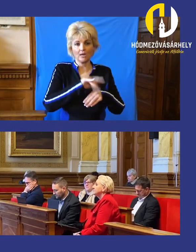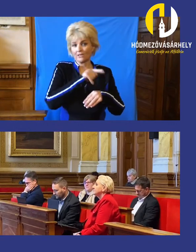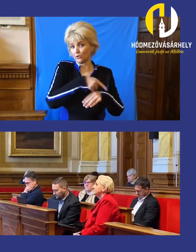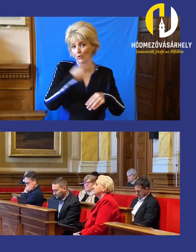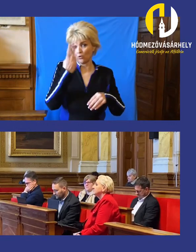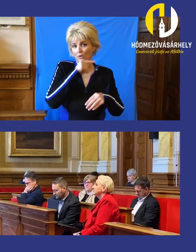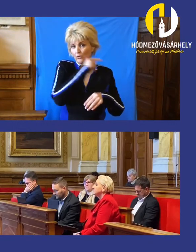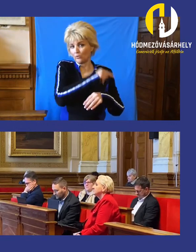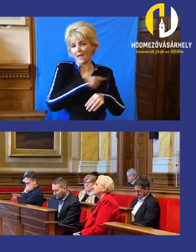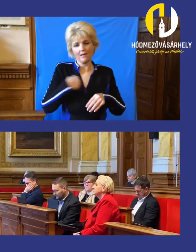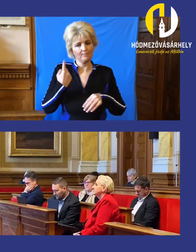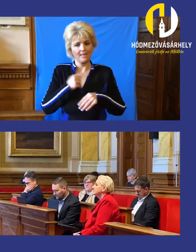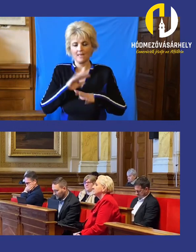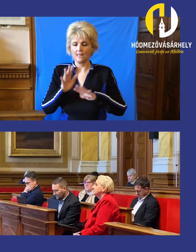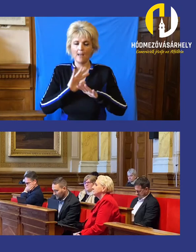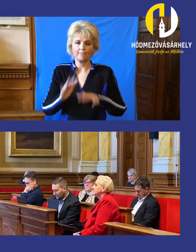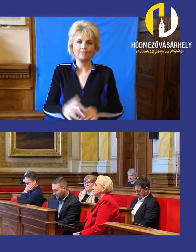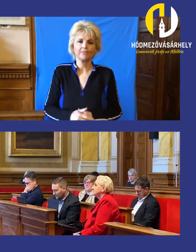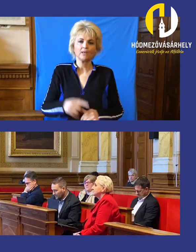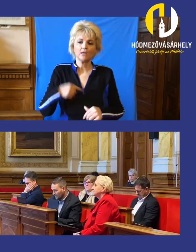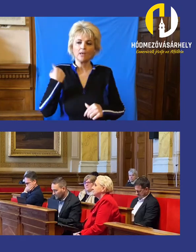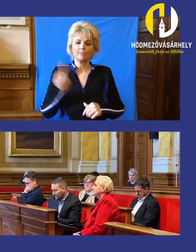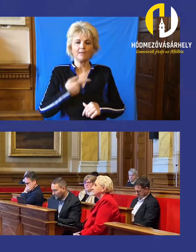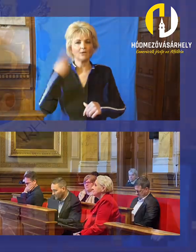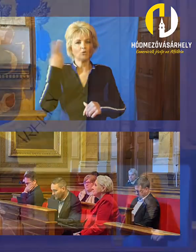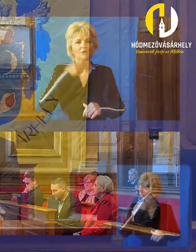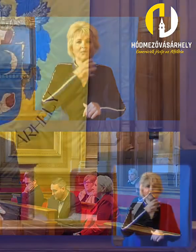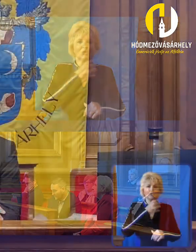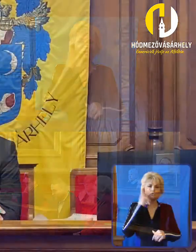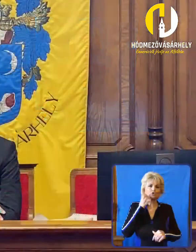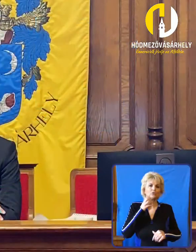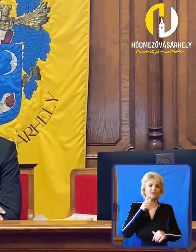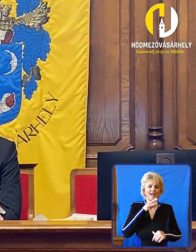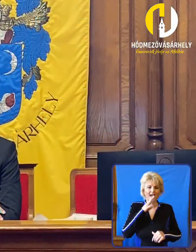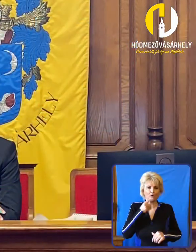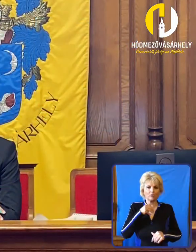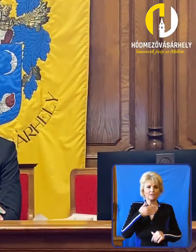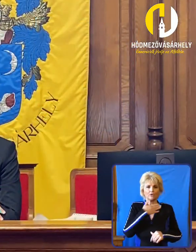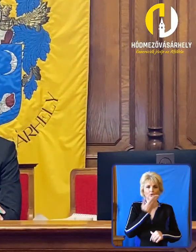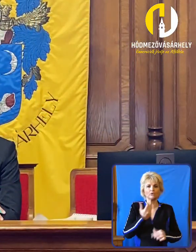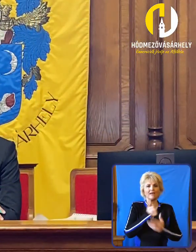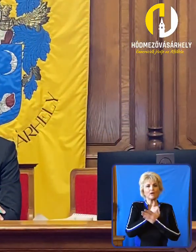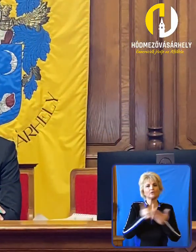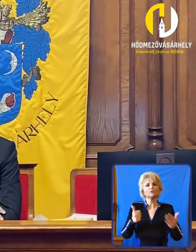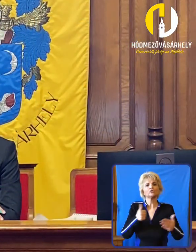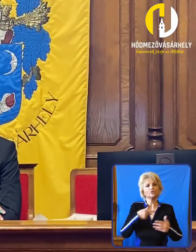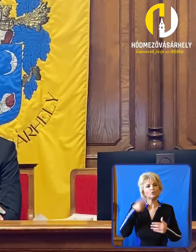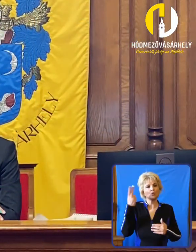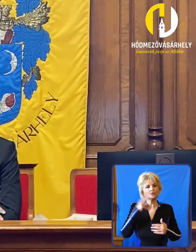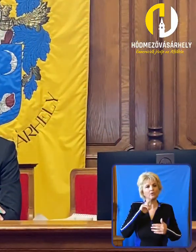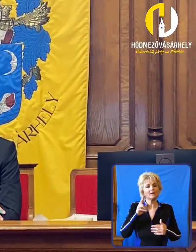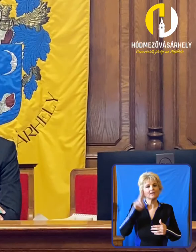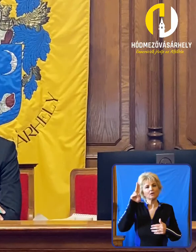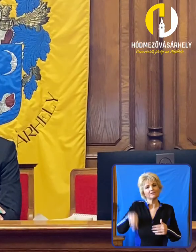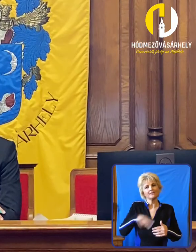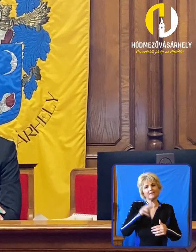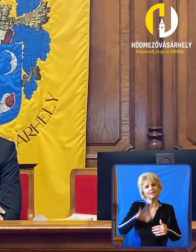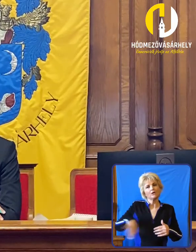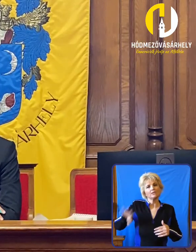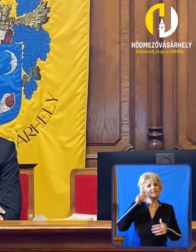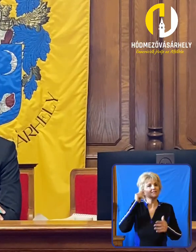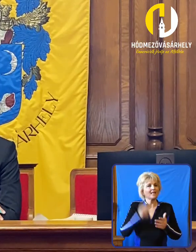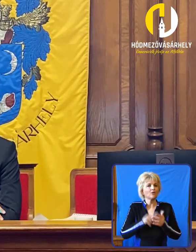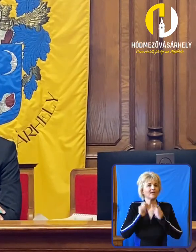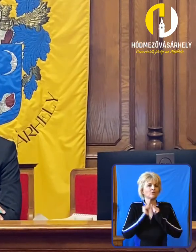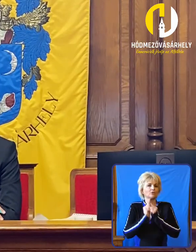kultúrája. A miénkbe ez nem fér bele? A mi kultúránk az Kossuth, Rákóczi, az 56-os hősök kultúrája, akik a szent hazai célokért